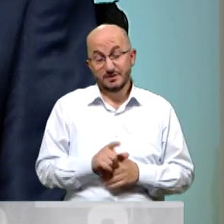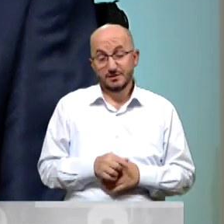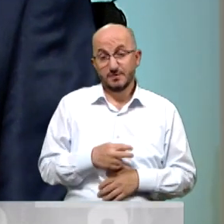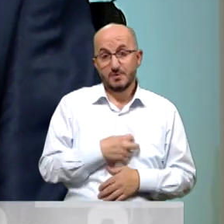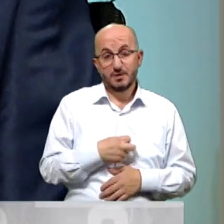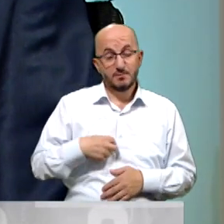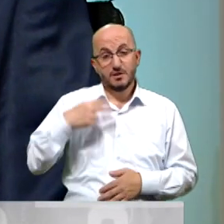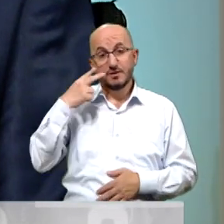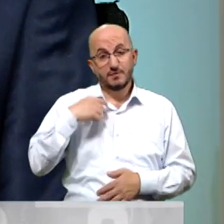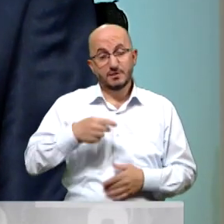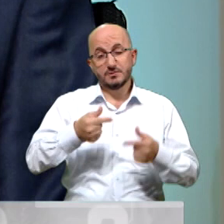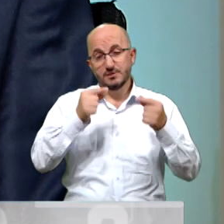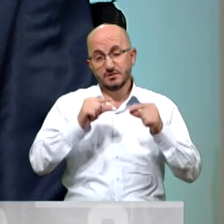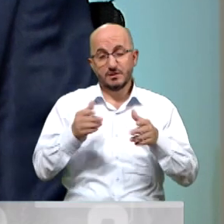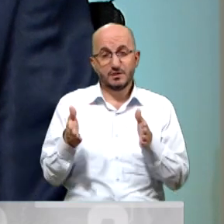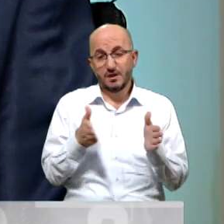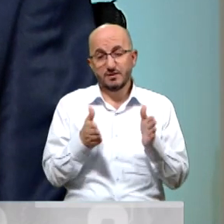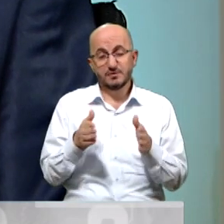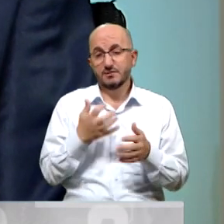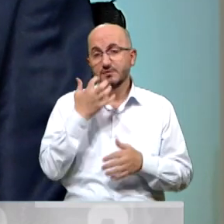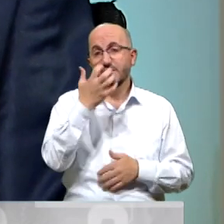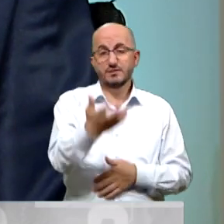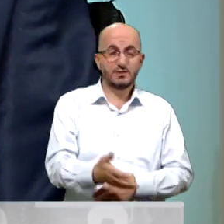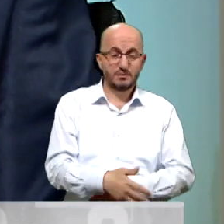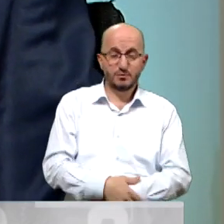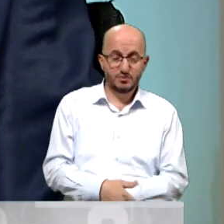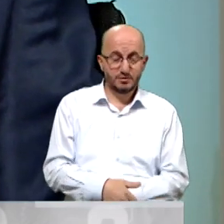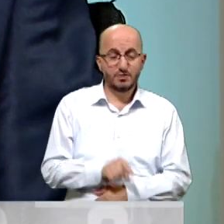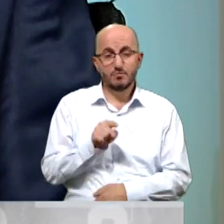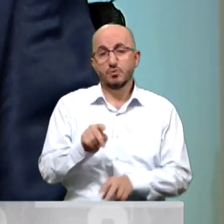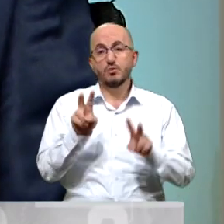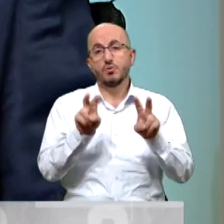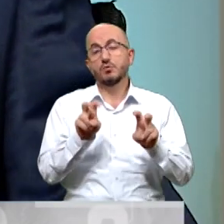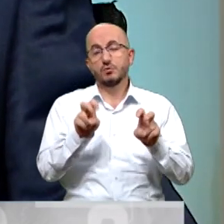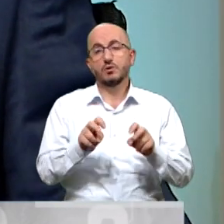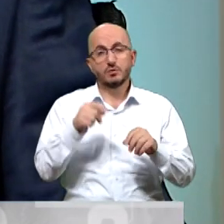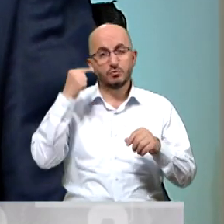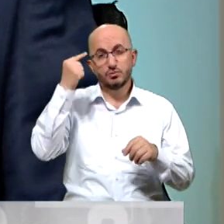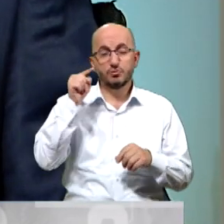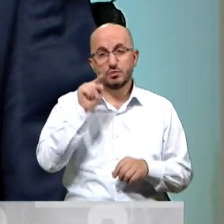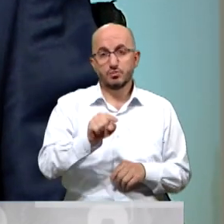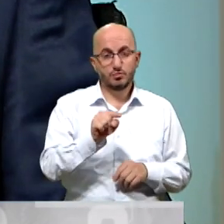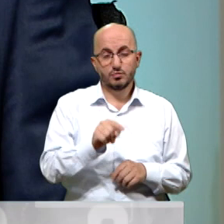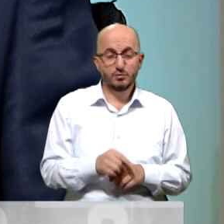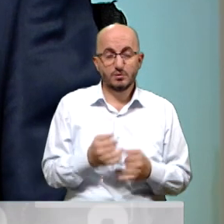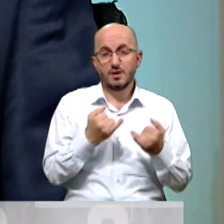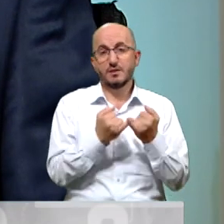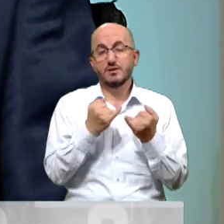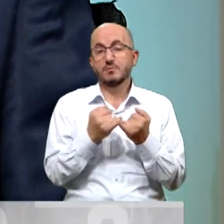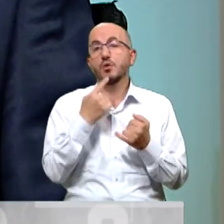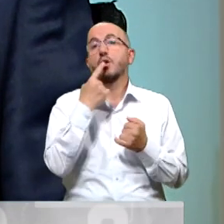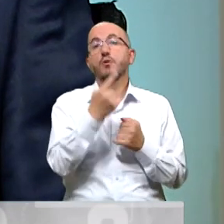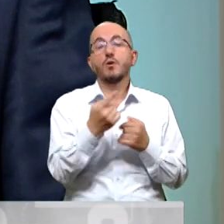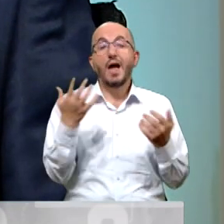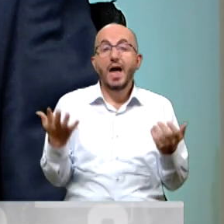Hazreti Peygamber'in hadisleri arasında tavsiye edilmiştir. Bu konudaki kanaat şudur. Şimdi kardeşimiz de öyle diyor.